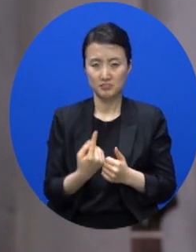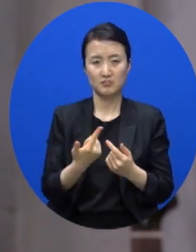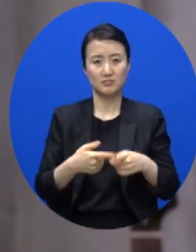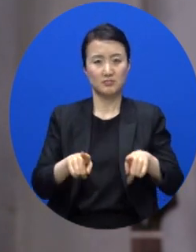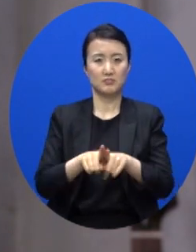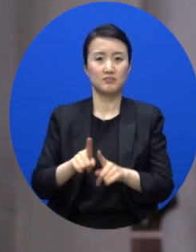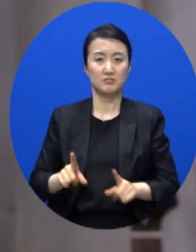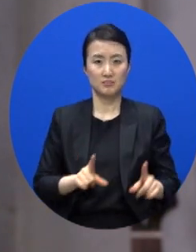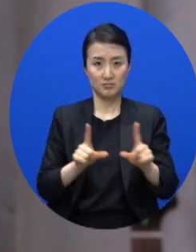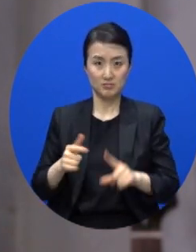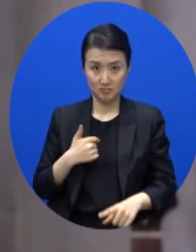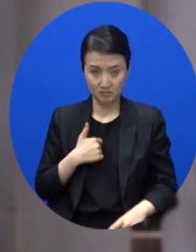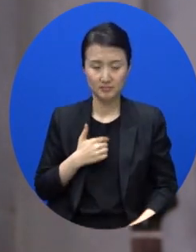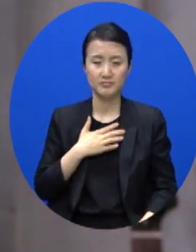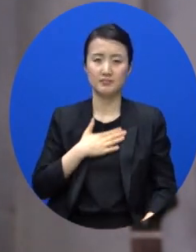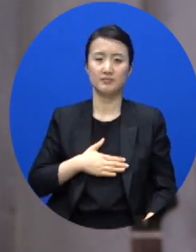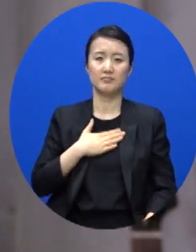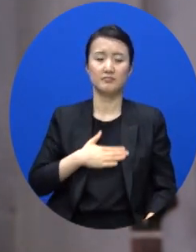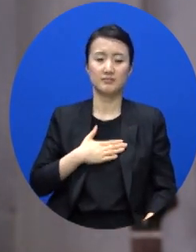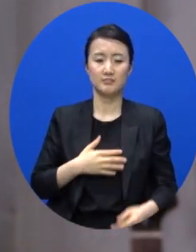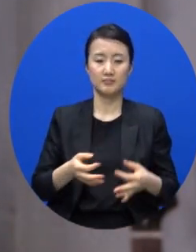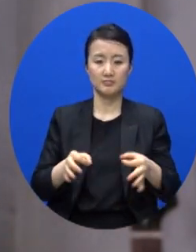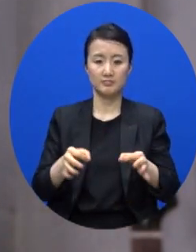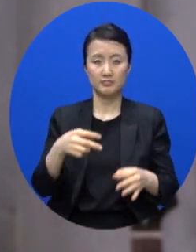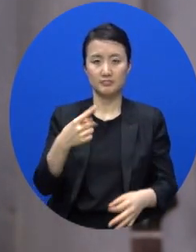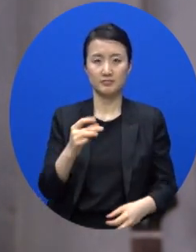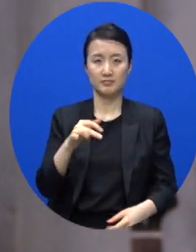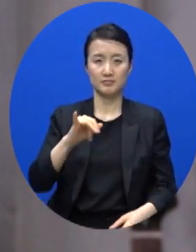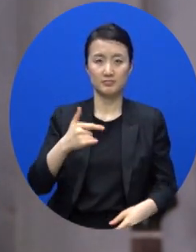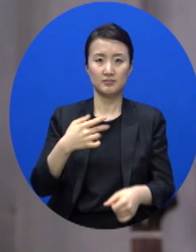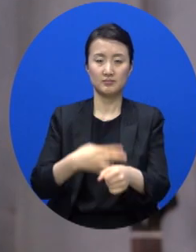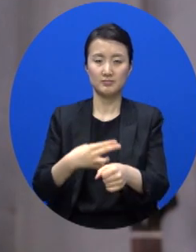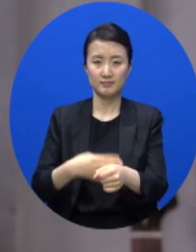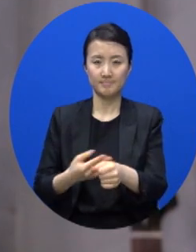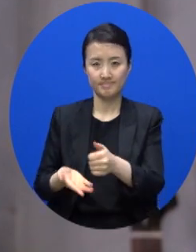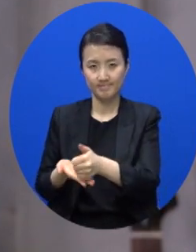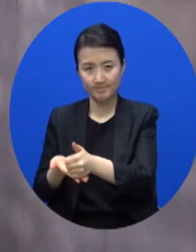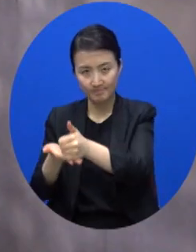제가 그때부터 김동진 선생님을 모시면서